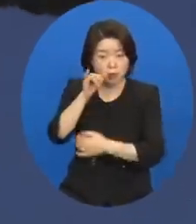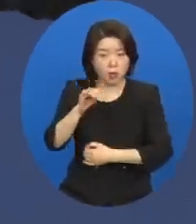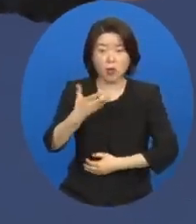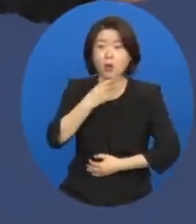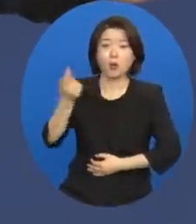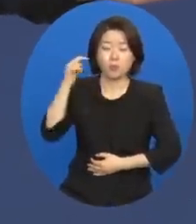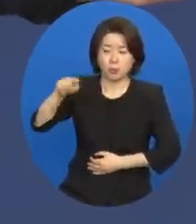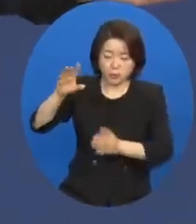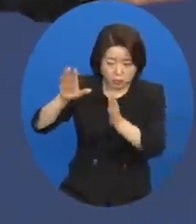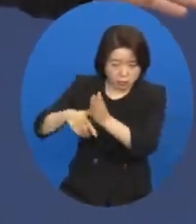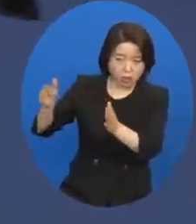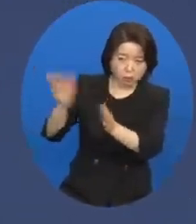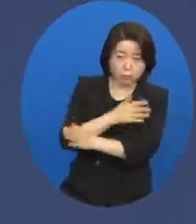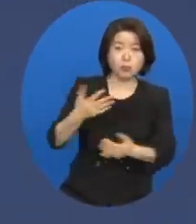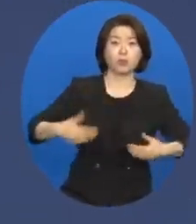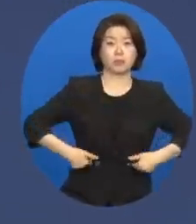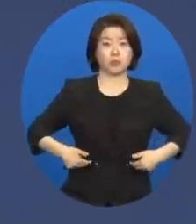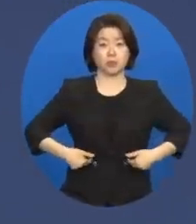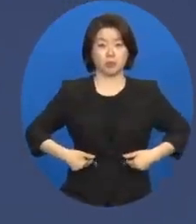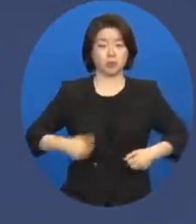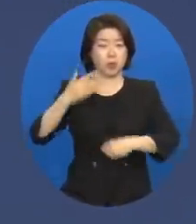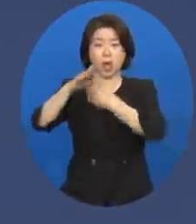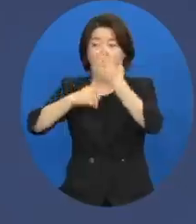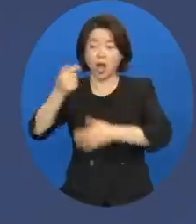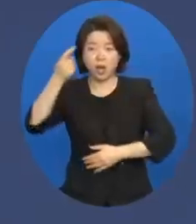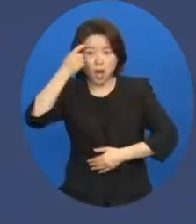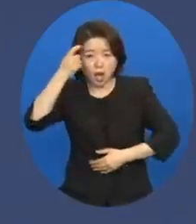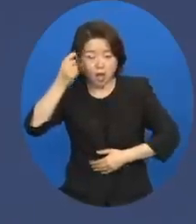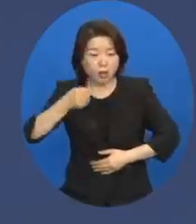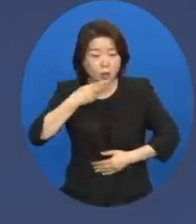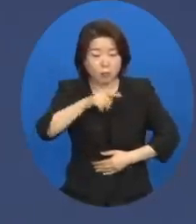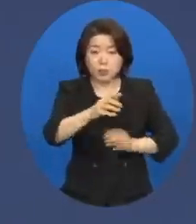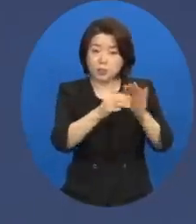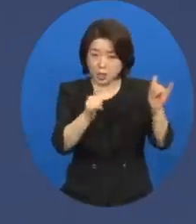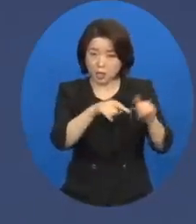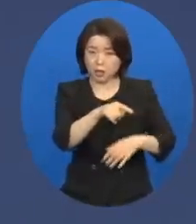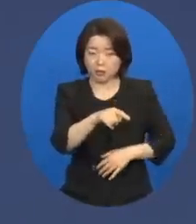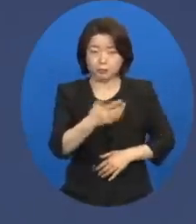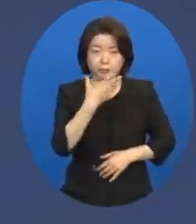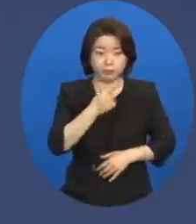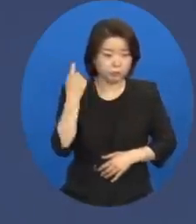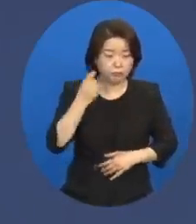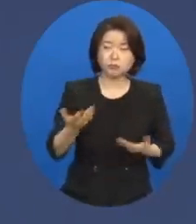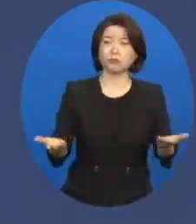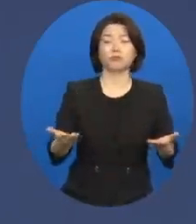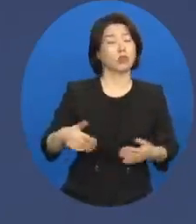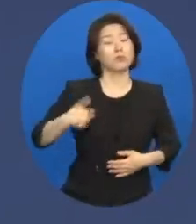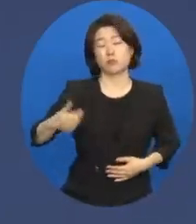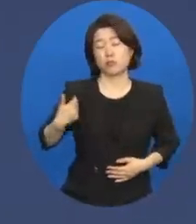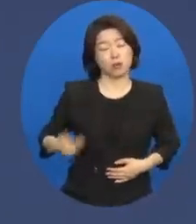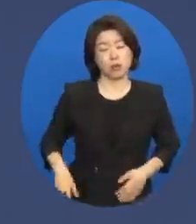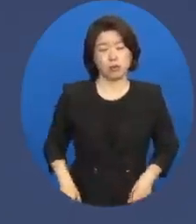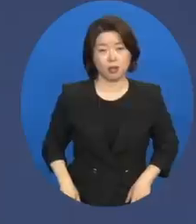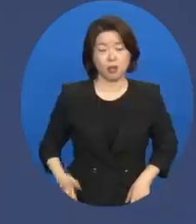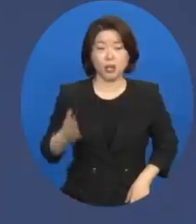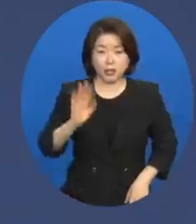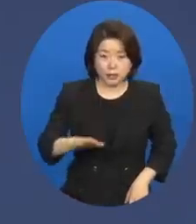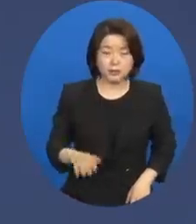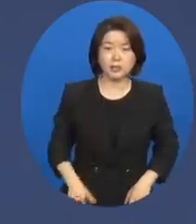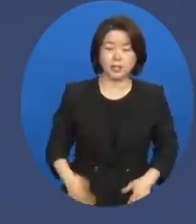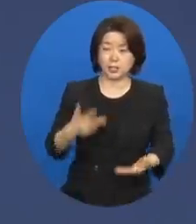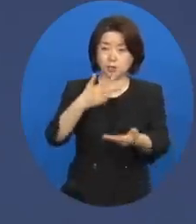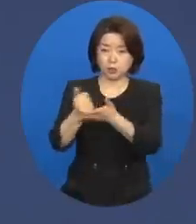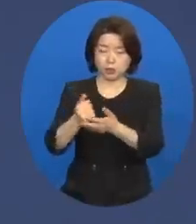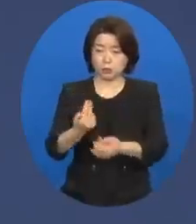그때부터 필요한 거거든요. 하나님이고 뭐고 개념이 없던 사람에게는 복음이니 뭐니 무슨 말을 못 알아들어요. 근데